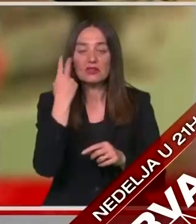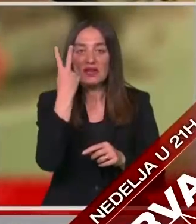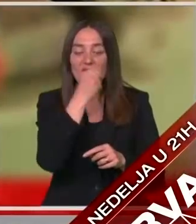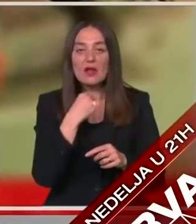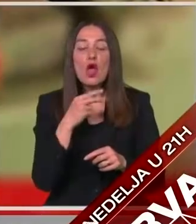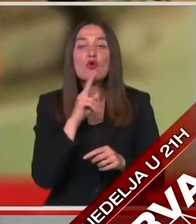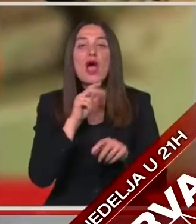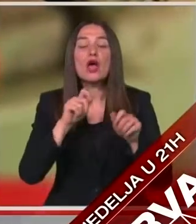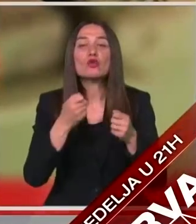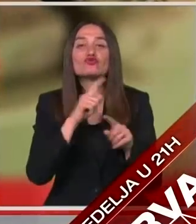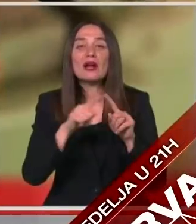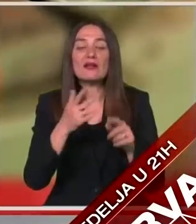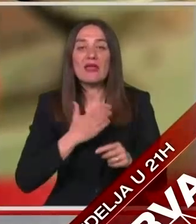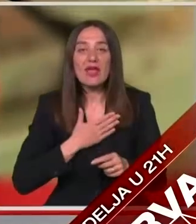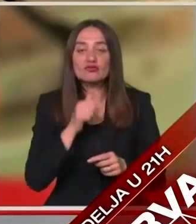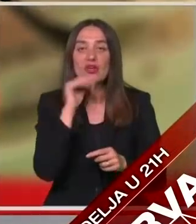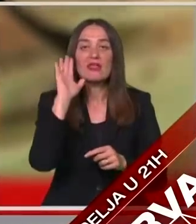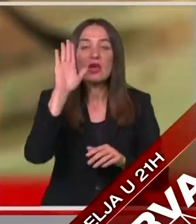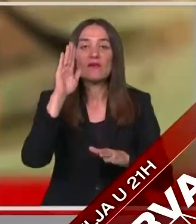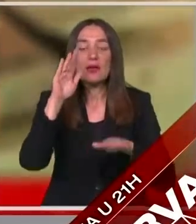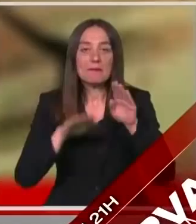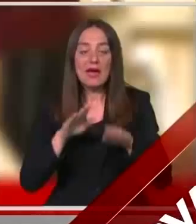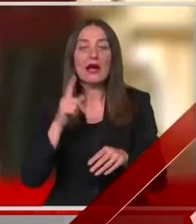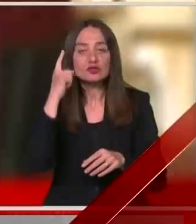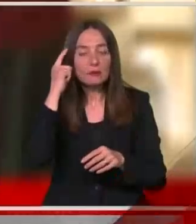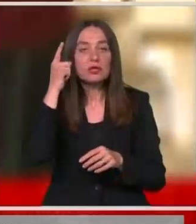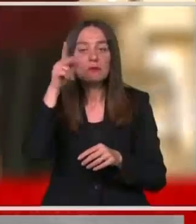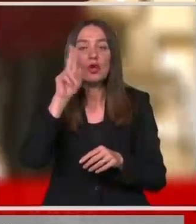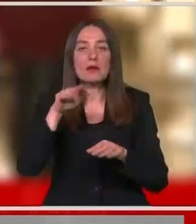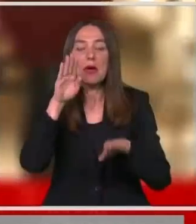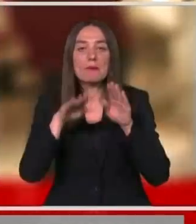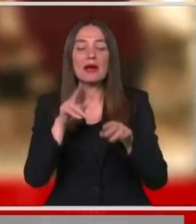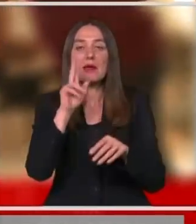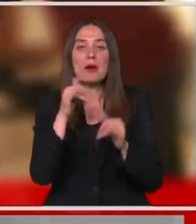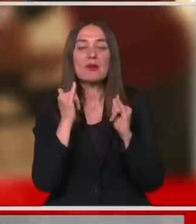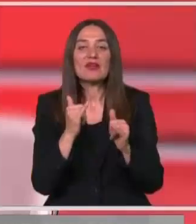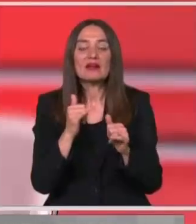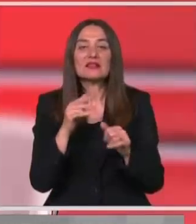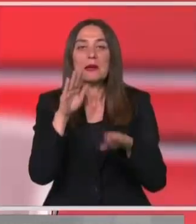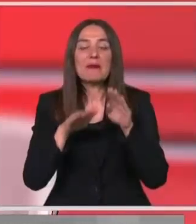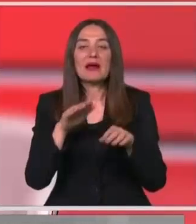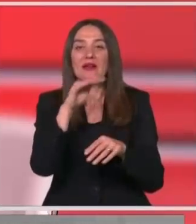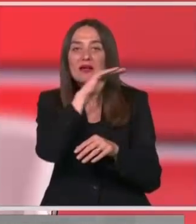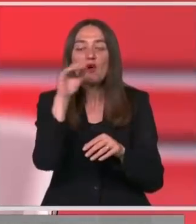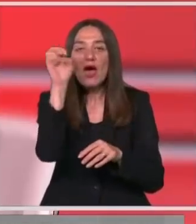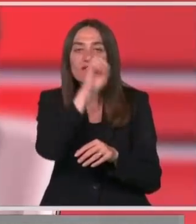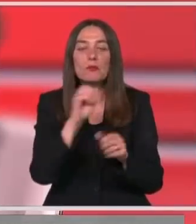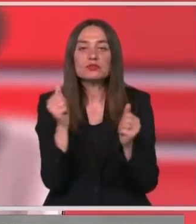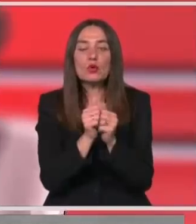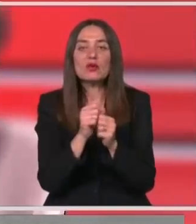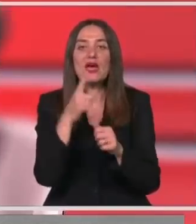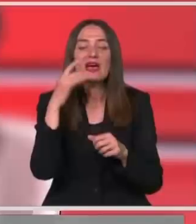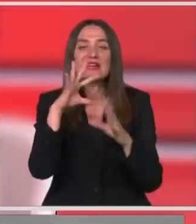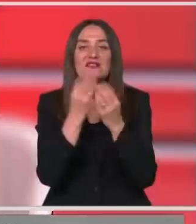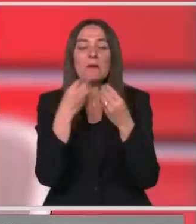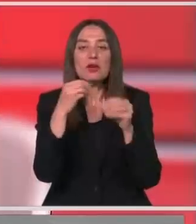ključna razlika između naših i njihovih mera, s obzirom da i oni imaju mere? Imamo danas mere na nivou Evropske unije. Svi su pričali da jedino